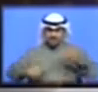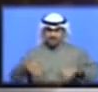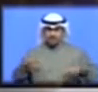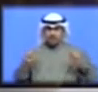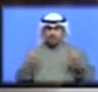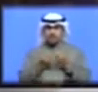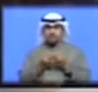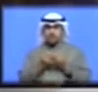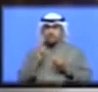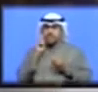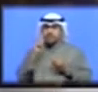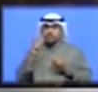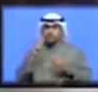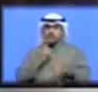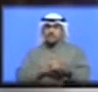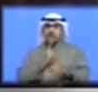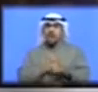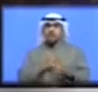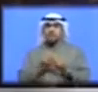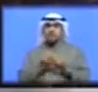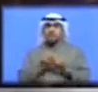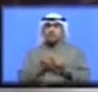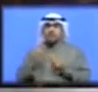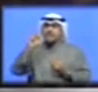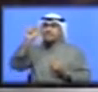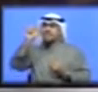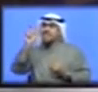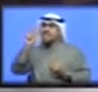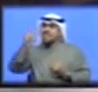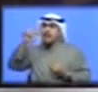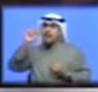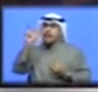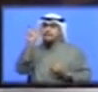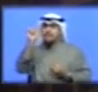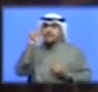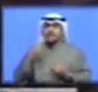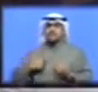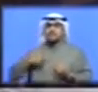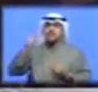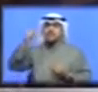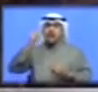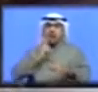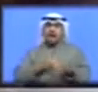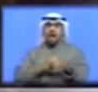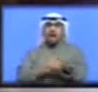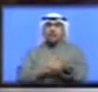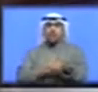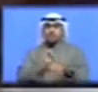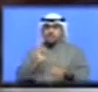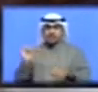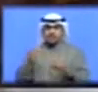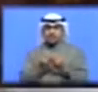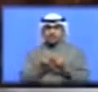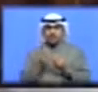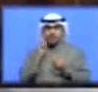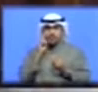ارتباطها بالكالسيوم وتغيرات الكالسيوم وفيتامين د. الورقة تقدم رؤية جديدة طبعا للمرض أو